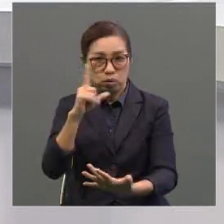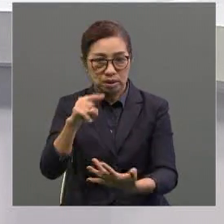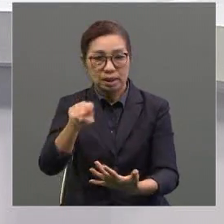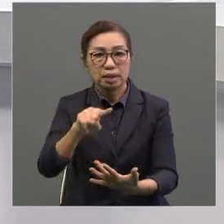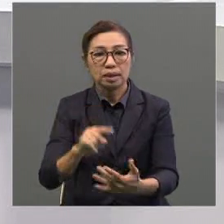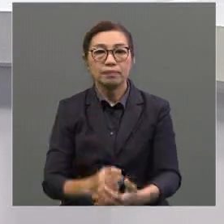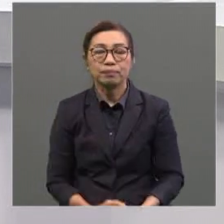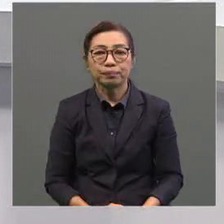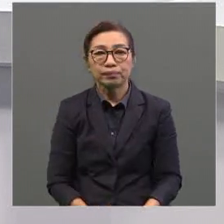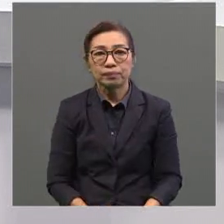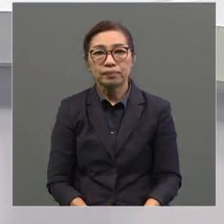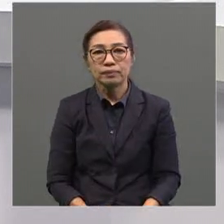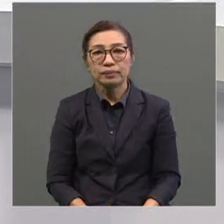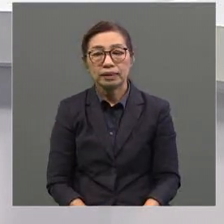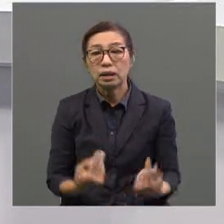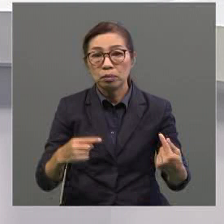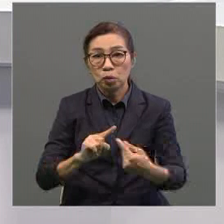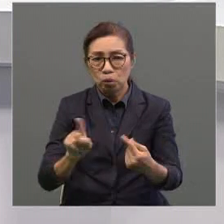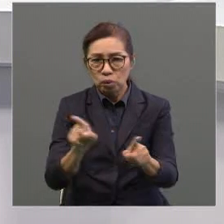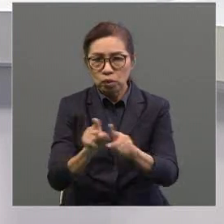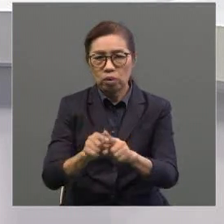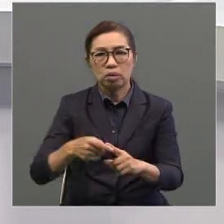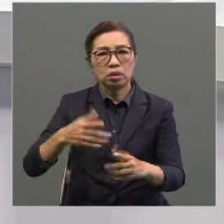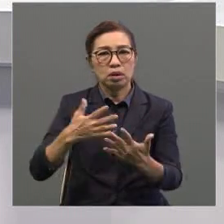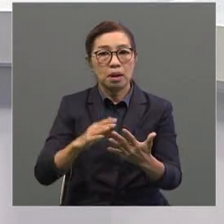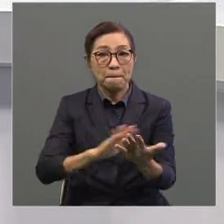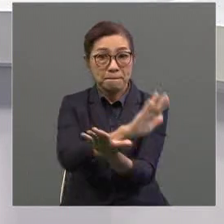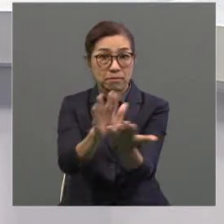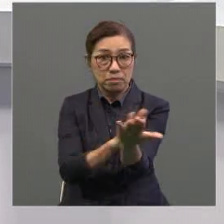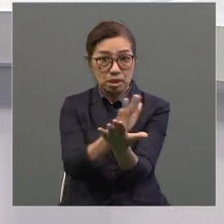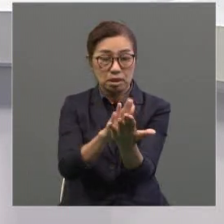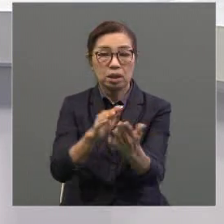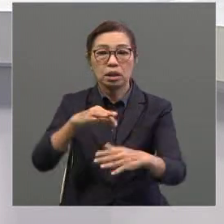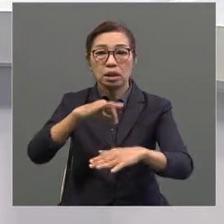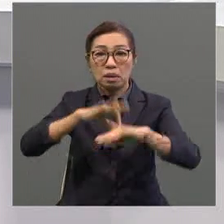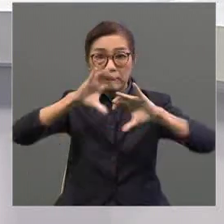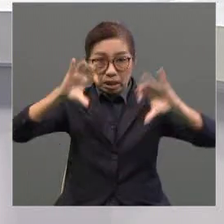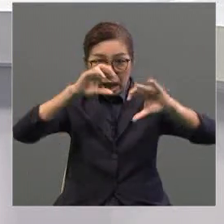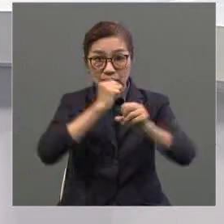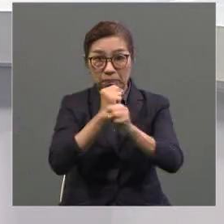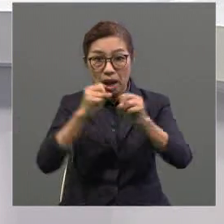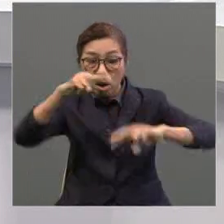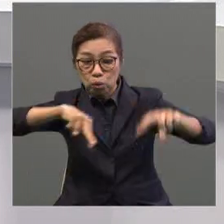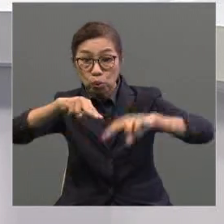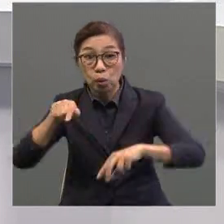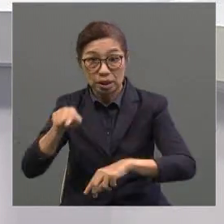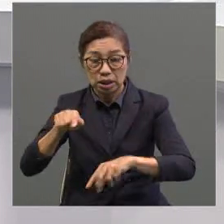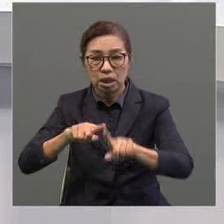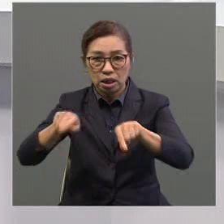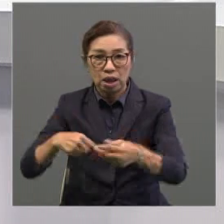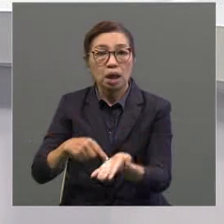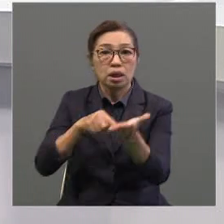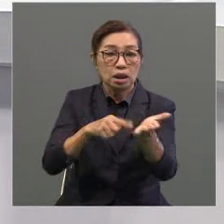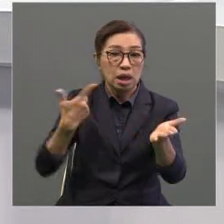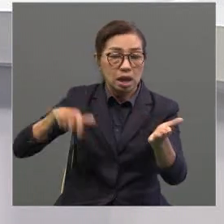มาดูเรื่องที่ผู้ตรวจการแผ่นดินจะส่งให้ศาลรัฐธรรมนูญนะครับวินิจฉัยมติเมื่อวันที่ 19กรกฎาคมนะครับ